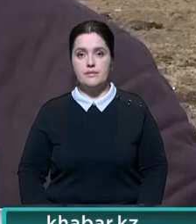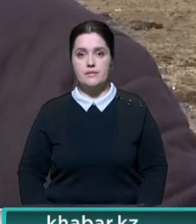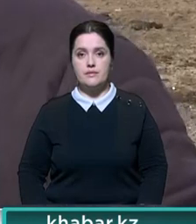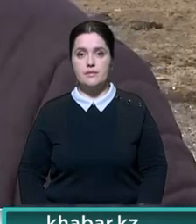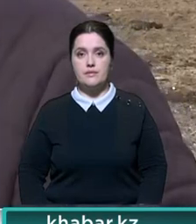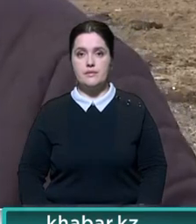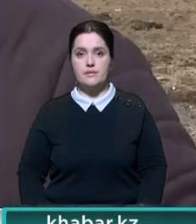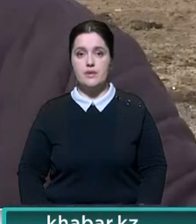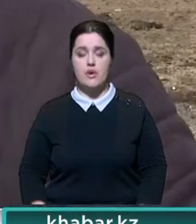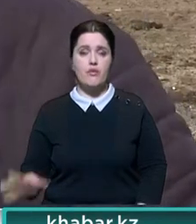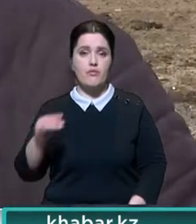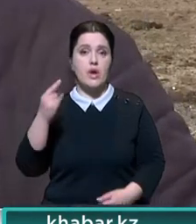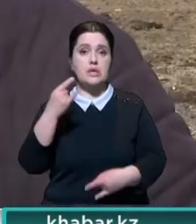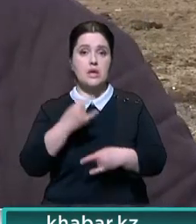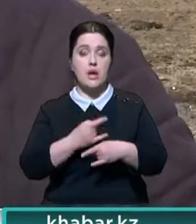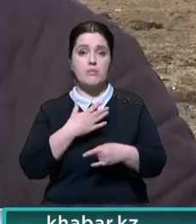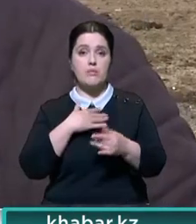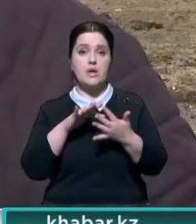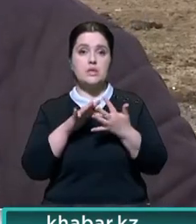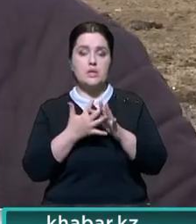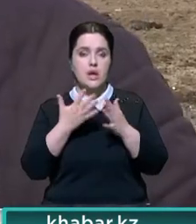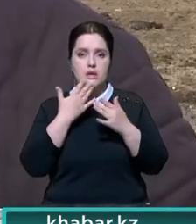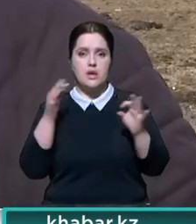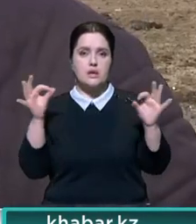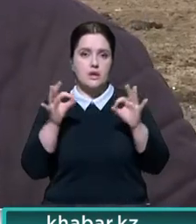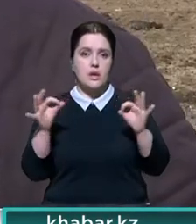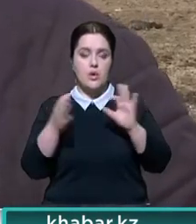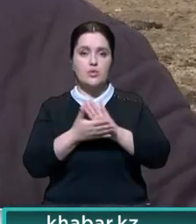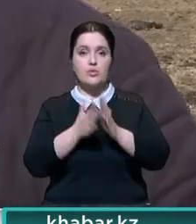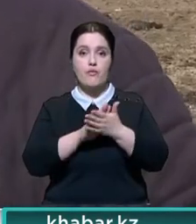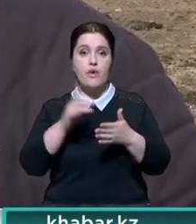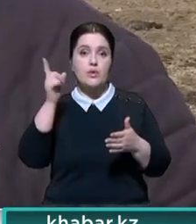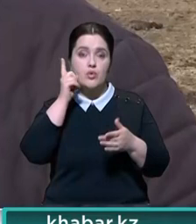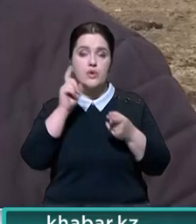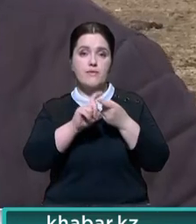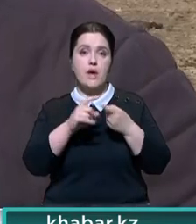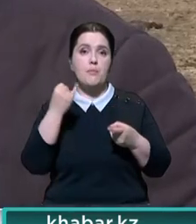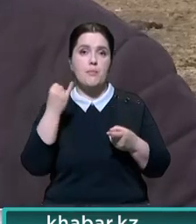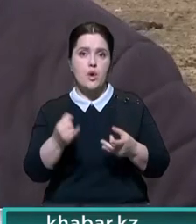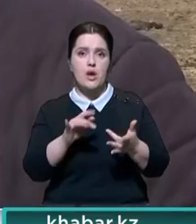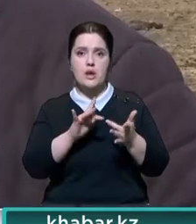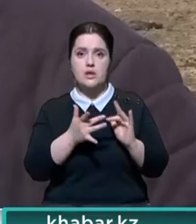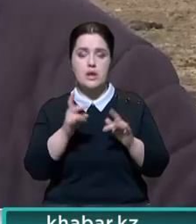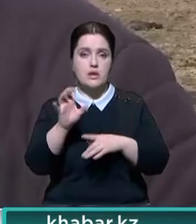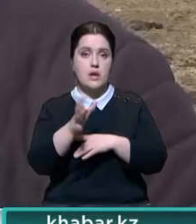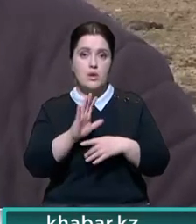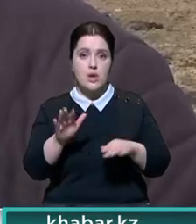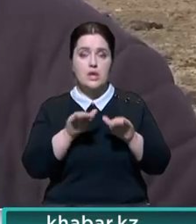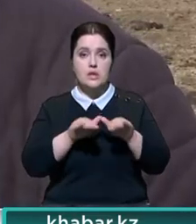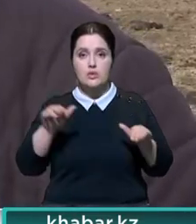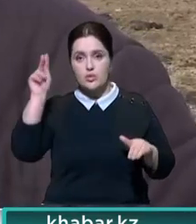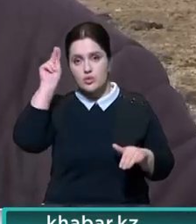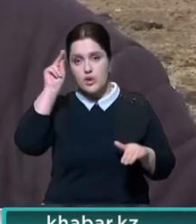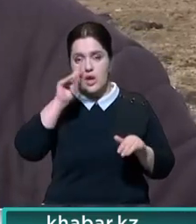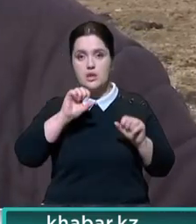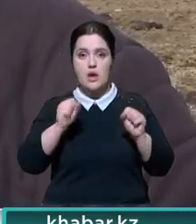Говорят, что сейчас все дистанционно, но в нашем селе для этого нет никаких условий. Сотовая связь плохая, интернет вообще не ловит. Детям учиться невозможно,